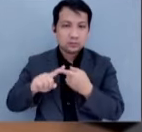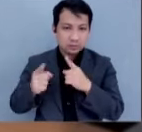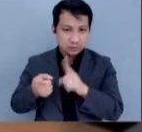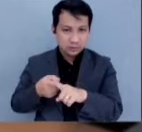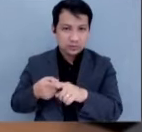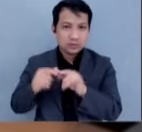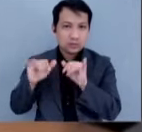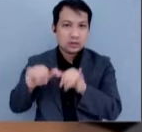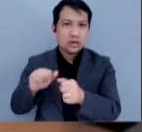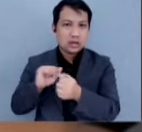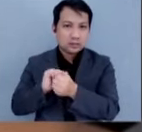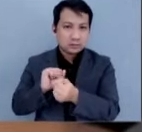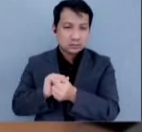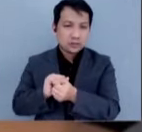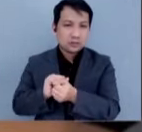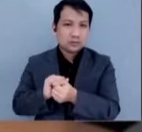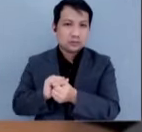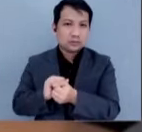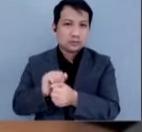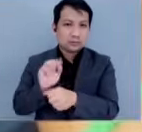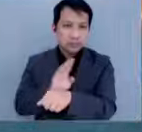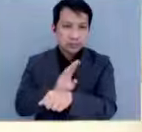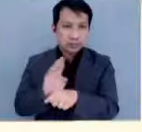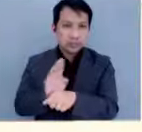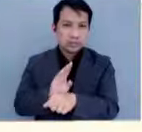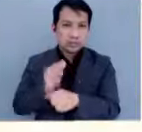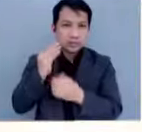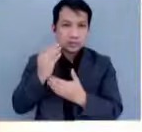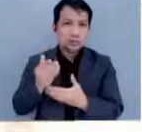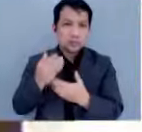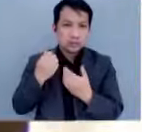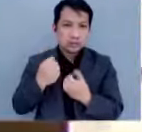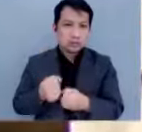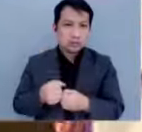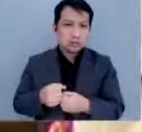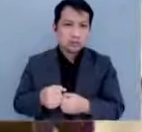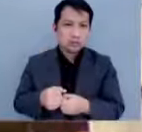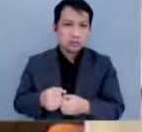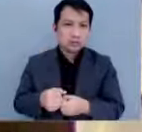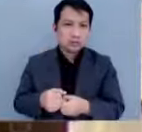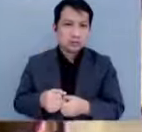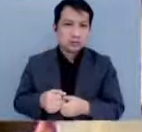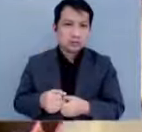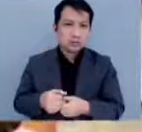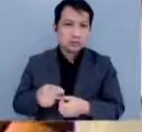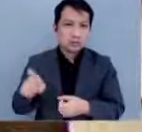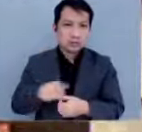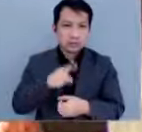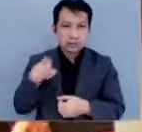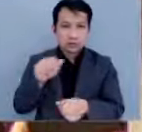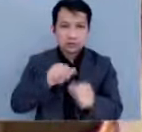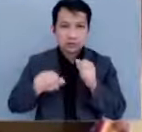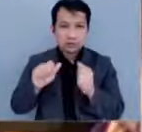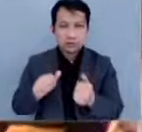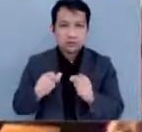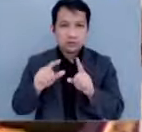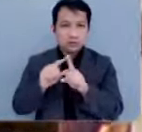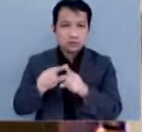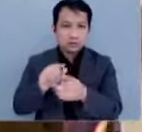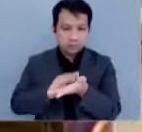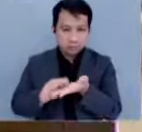niya. Nagpaka-busy rin daw siya para mag-heal. Bukod dyan, natanong din ang aktres tungkol sa salitang forgiveness